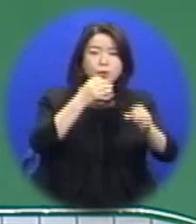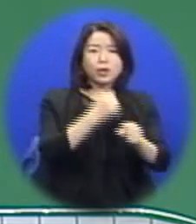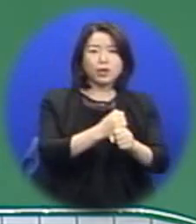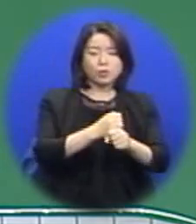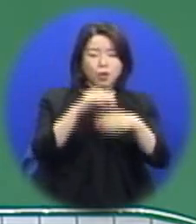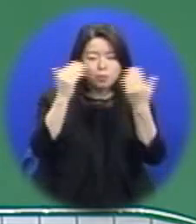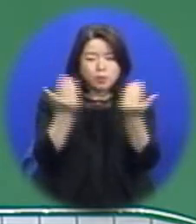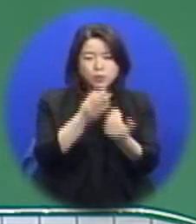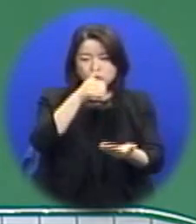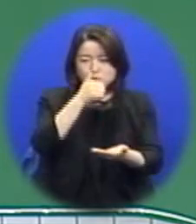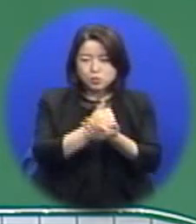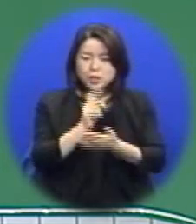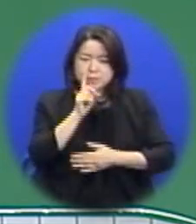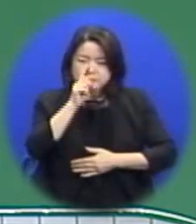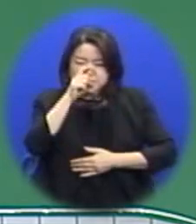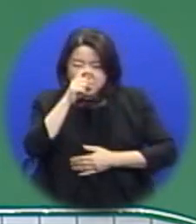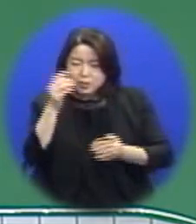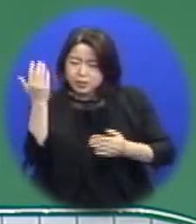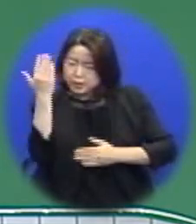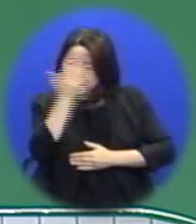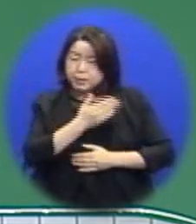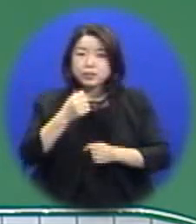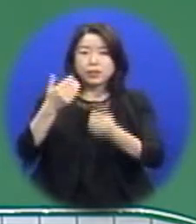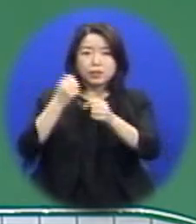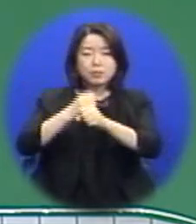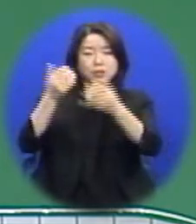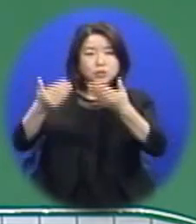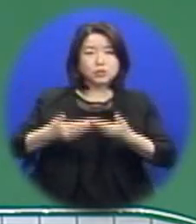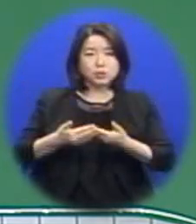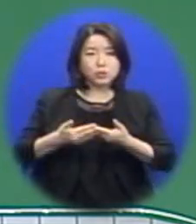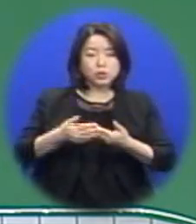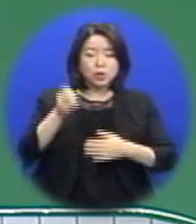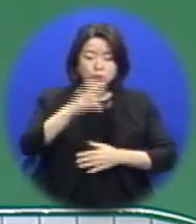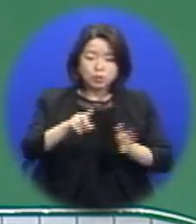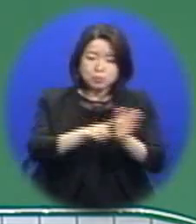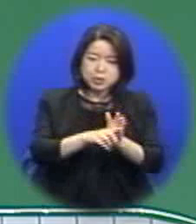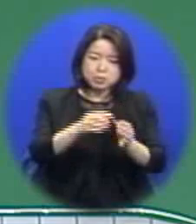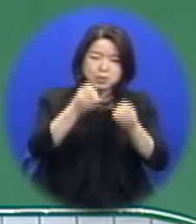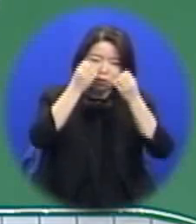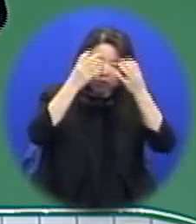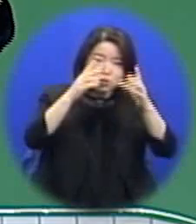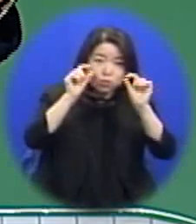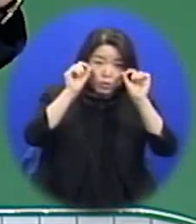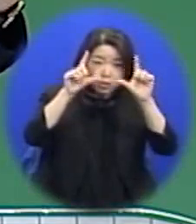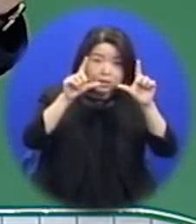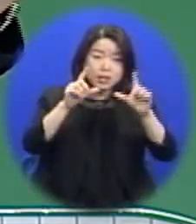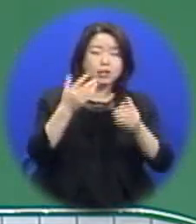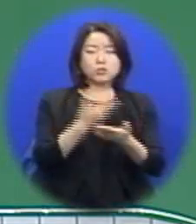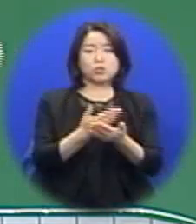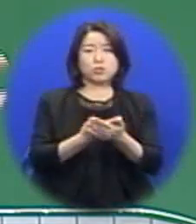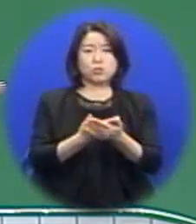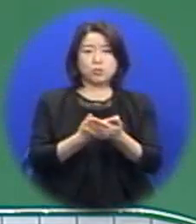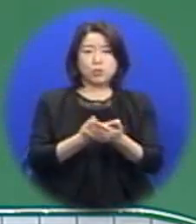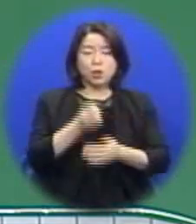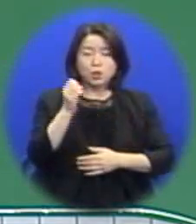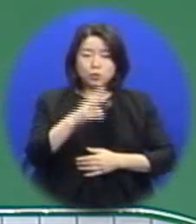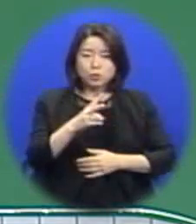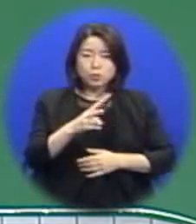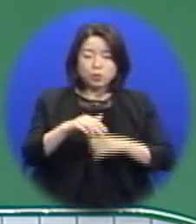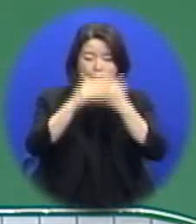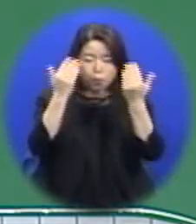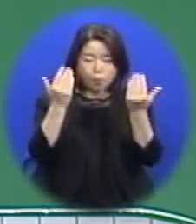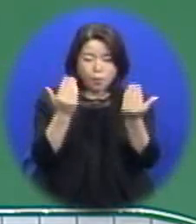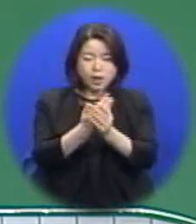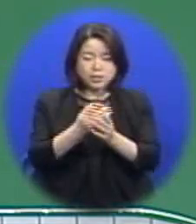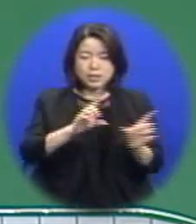씻으시고 그리고 여러분들에게 믿음의 새로운 눈을 뜨게 하시고 기도에 힘을 주시고 그리고 삶이 완전히